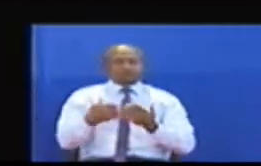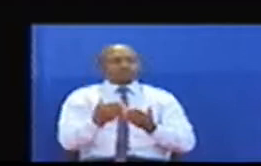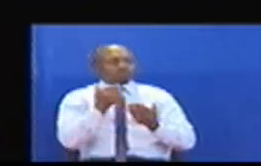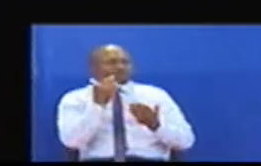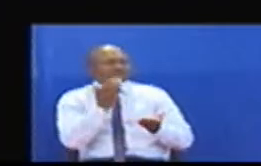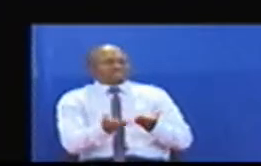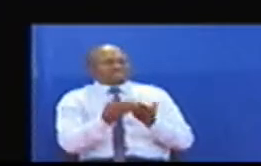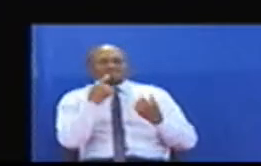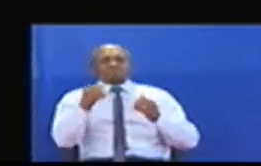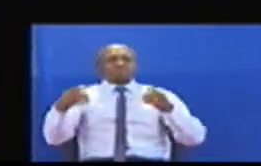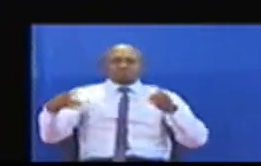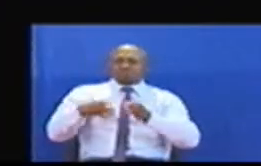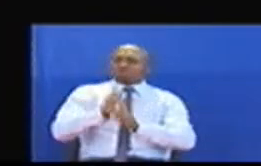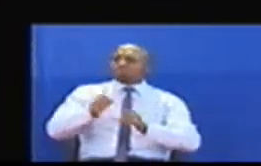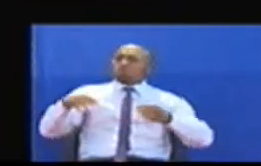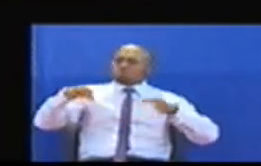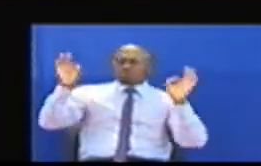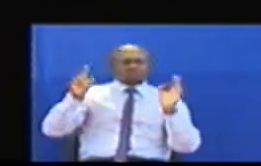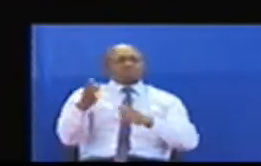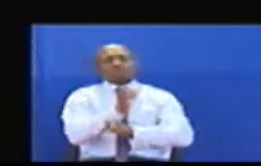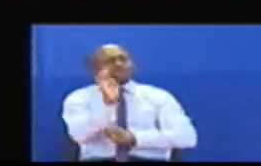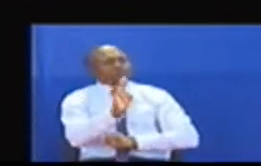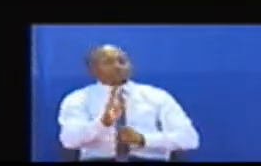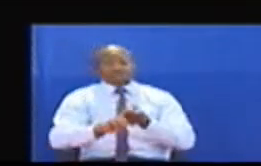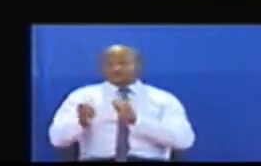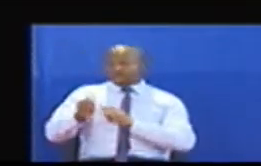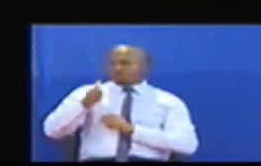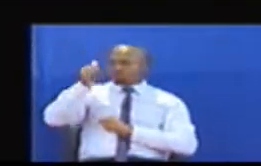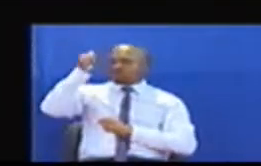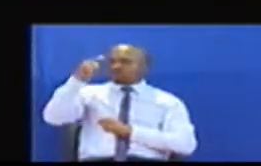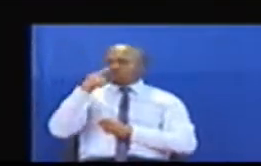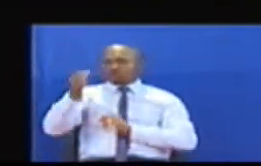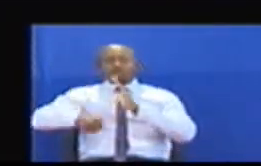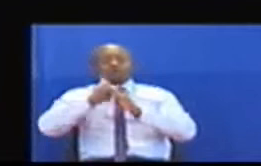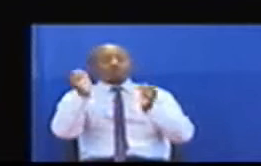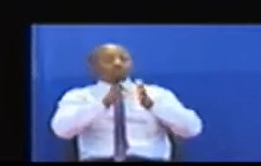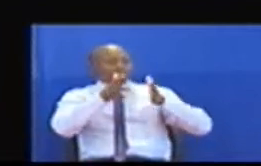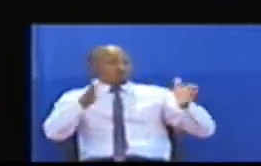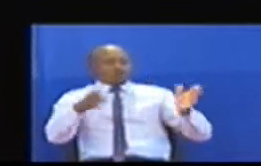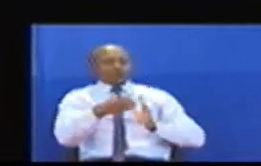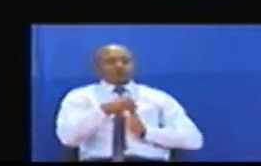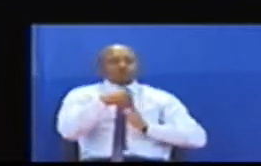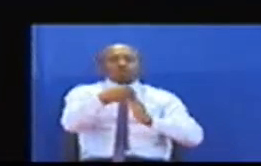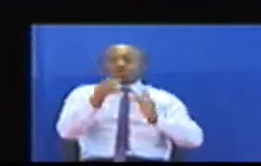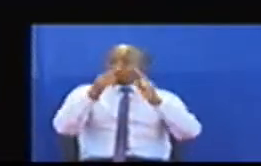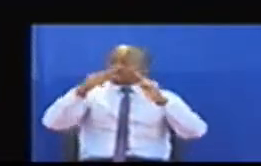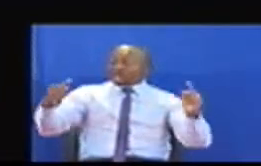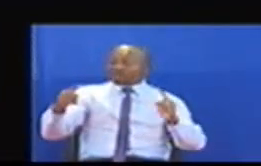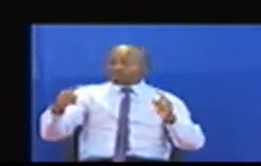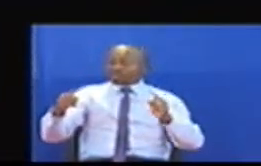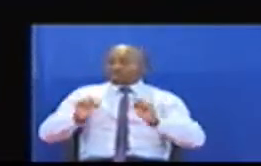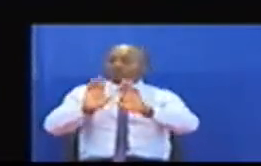sio huru, sijui utawapata wapi. Juzi tumeona kiongozi mkubwa kabisa tena anayeongoza upinzani bungeni akiuteua watu,